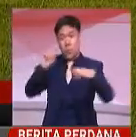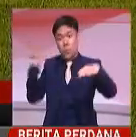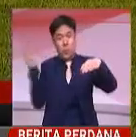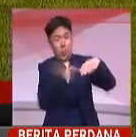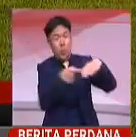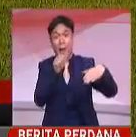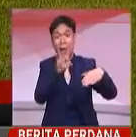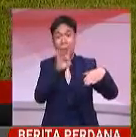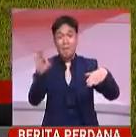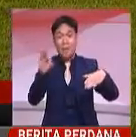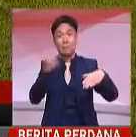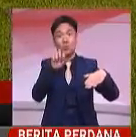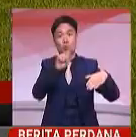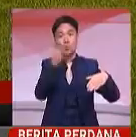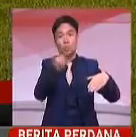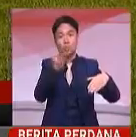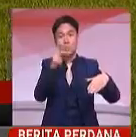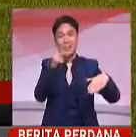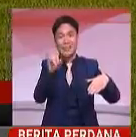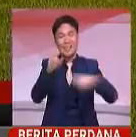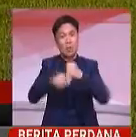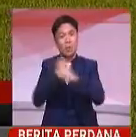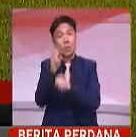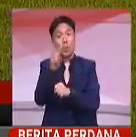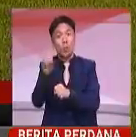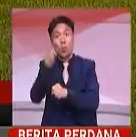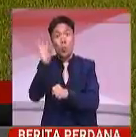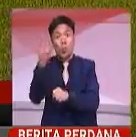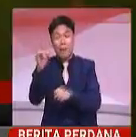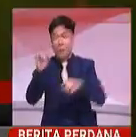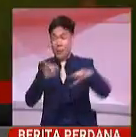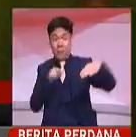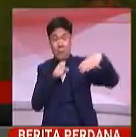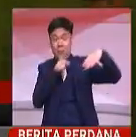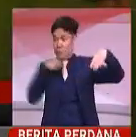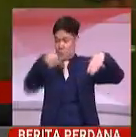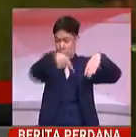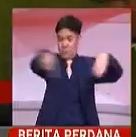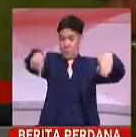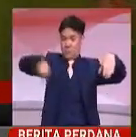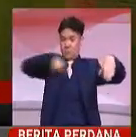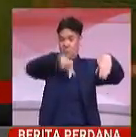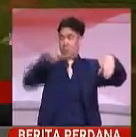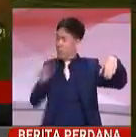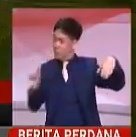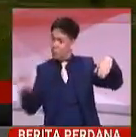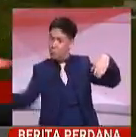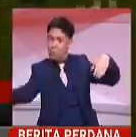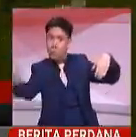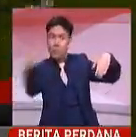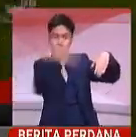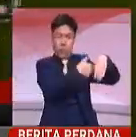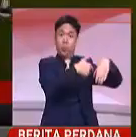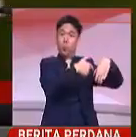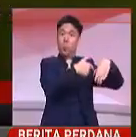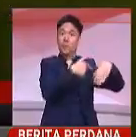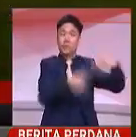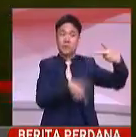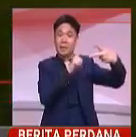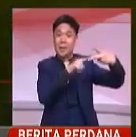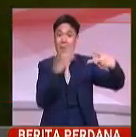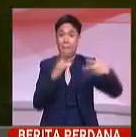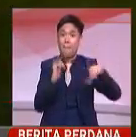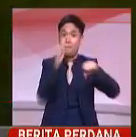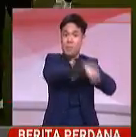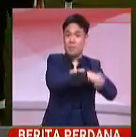Piala AFF Suzuki 2018 melalui jaringan unik dari luar kotak penalti pada aksi akhir kedua kejohanan